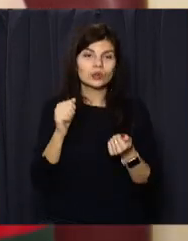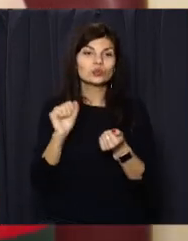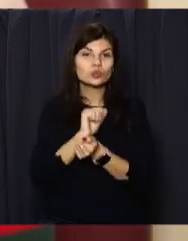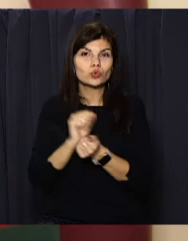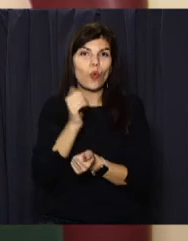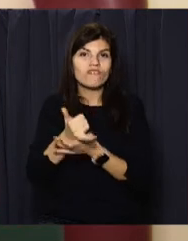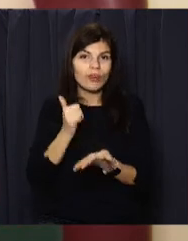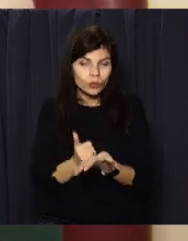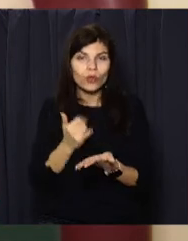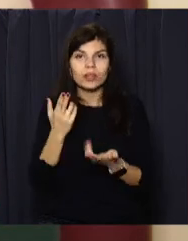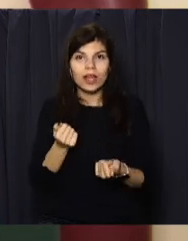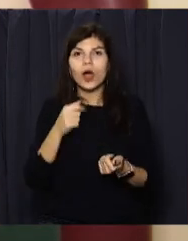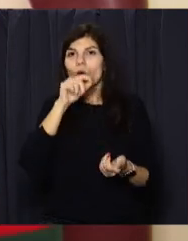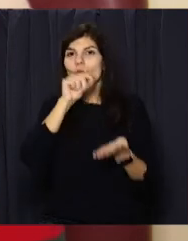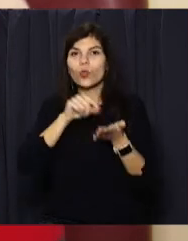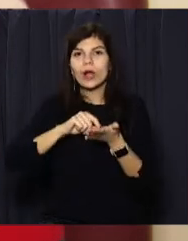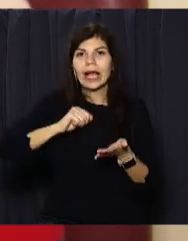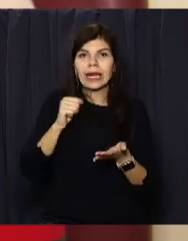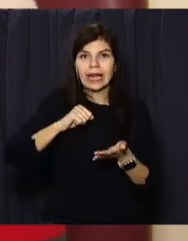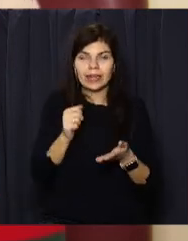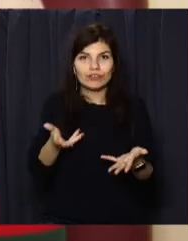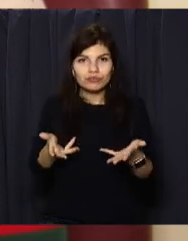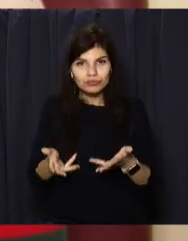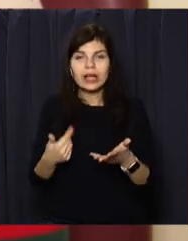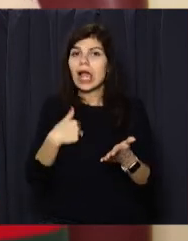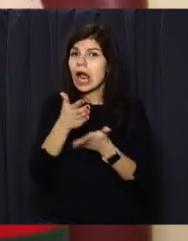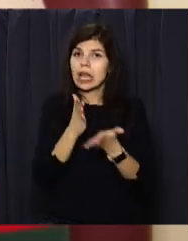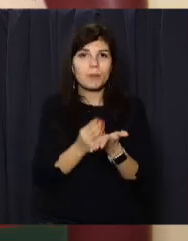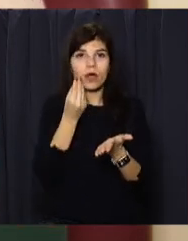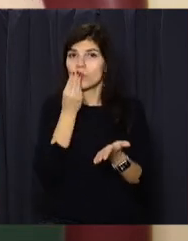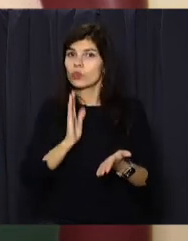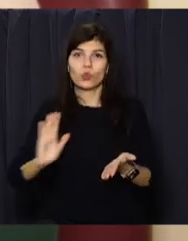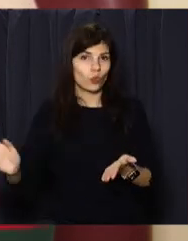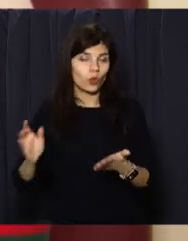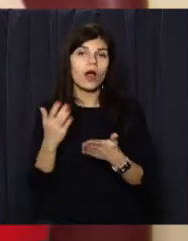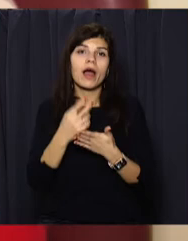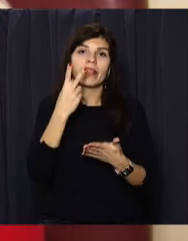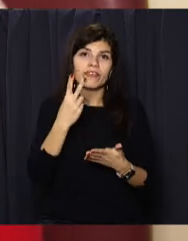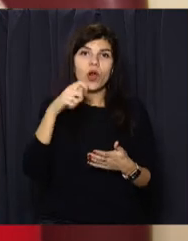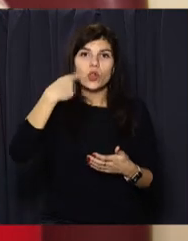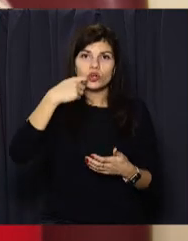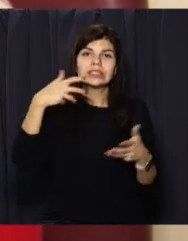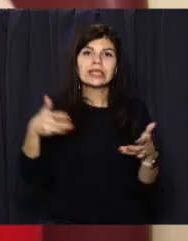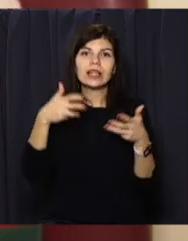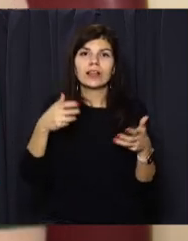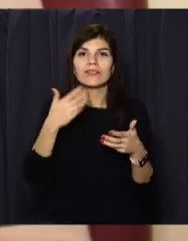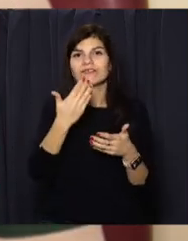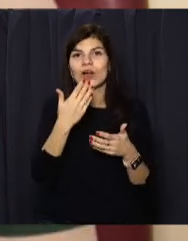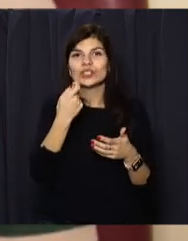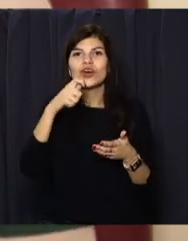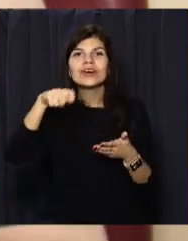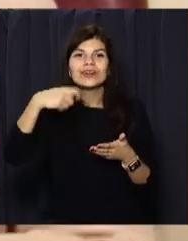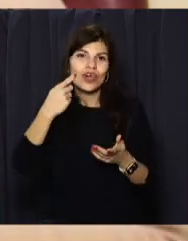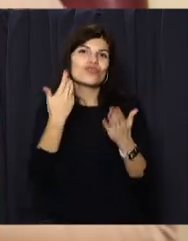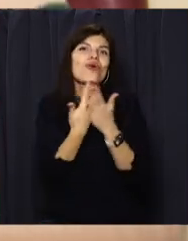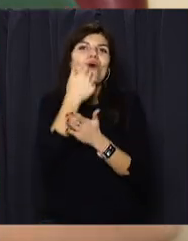сухе вино, я не їла хліба, так, я з'їла там 2 ложки майонезного салату, ну, бо це